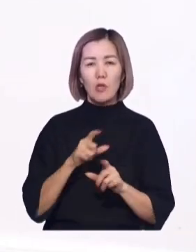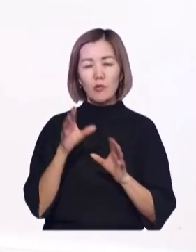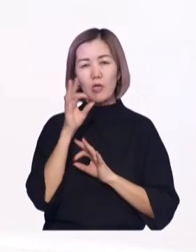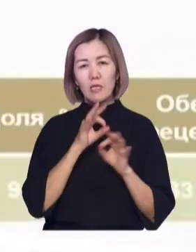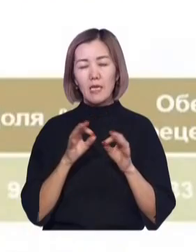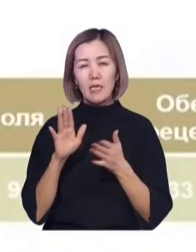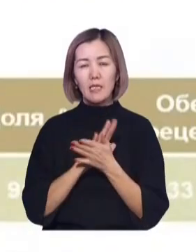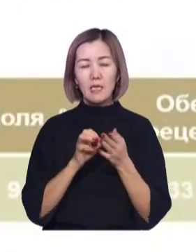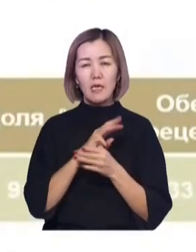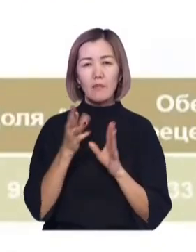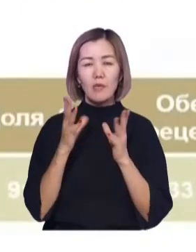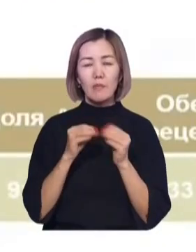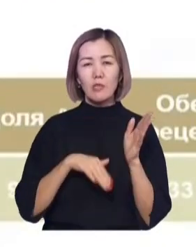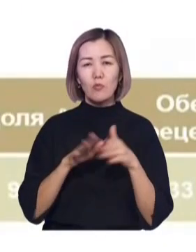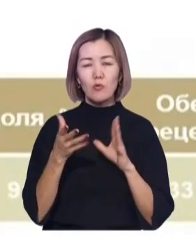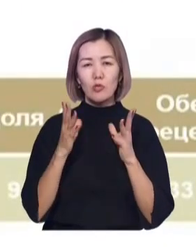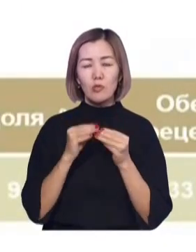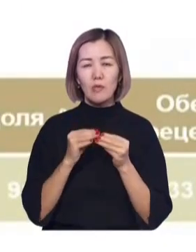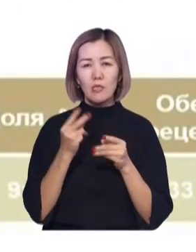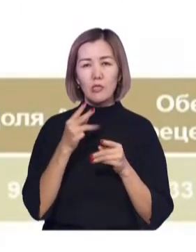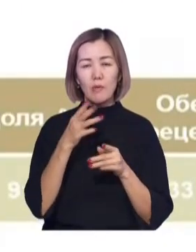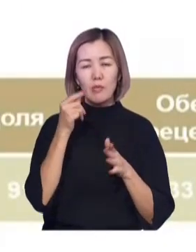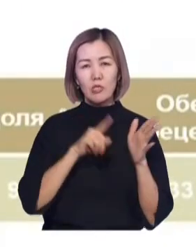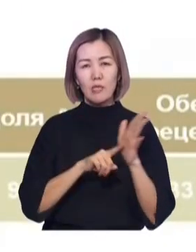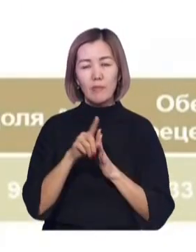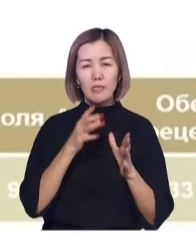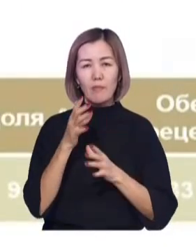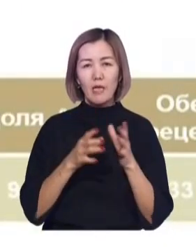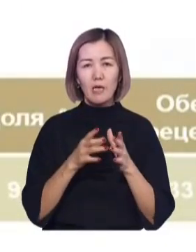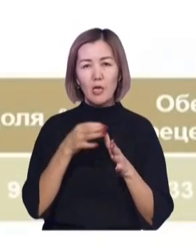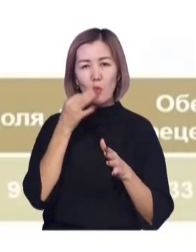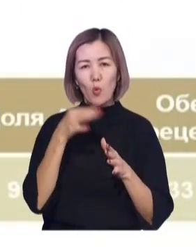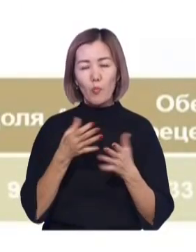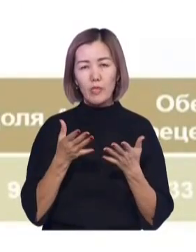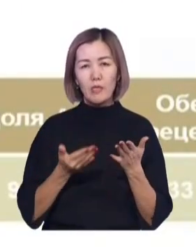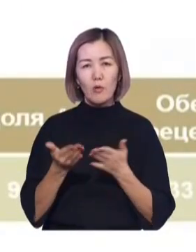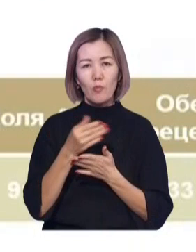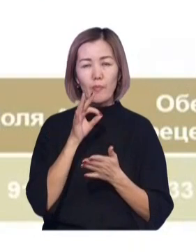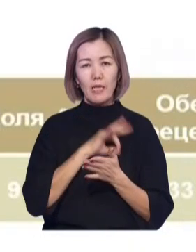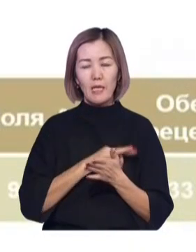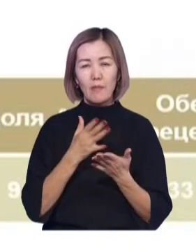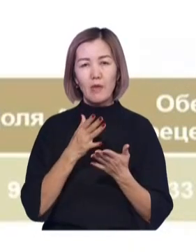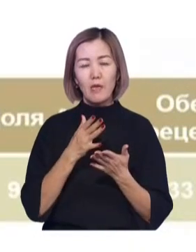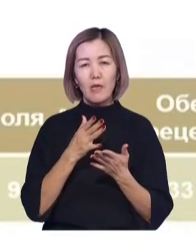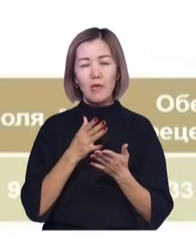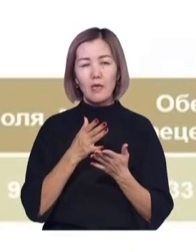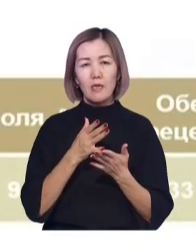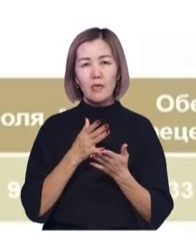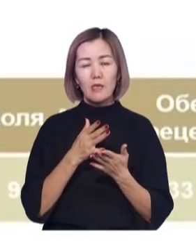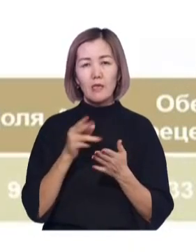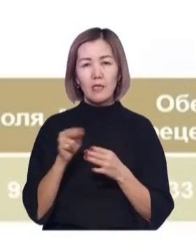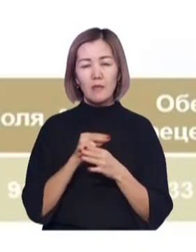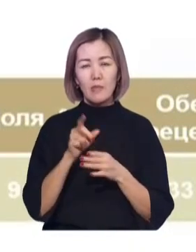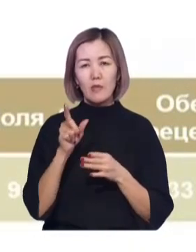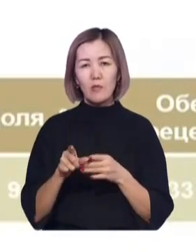тегін қамтамасыз етуді жетілдіру мақсатында 25 жылдан бастап халықаралық тәжірибелер негізінде пациентке бағдарланған және